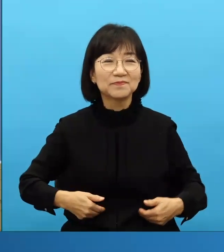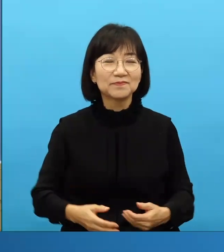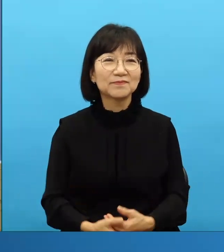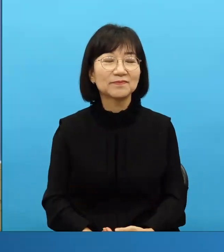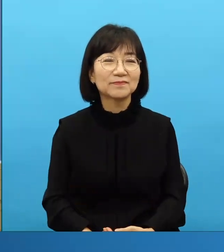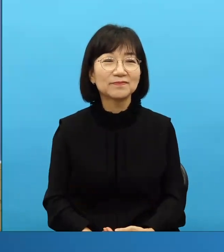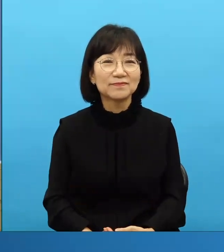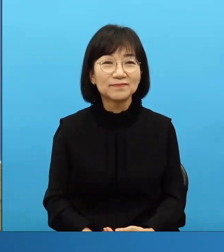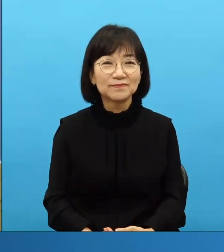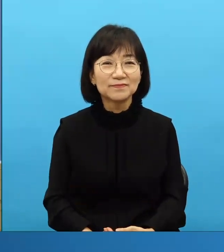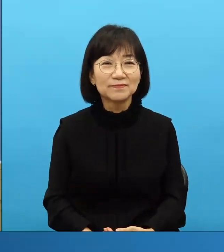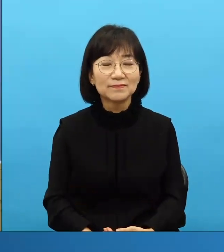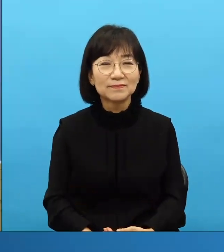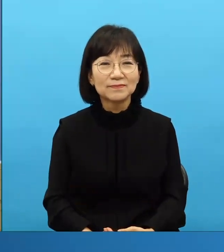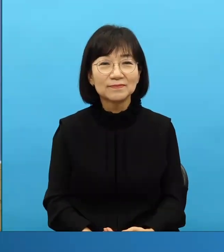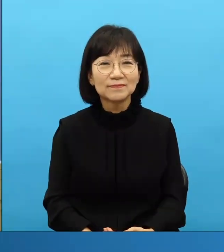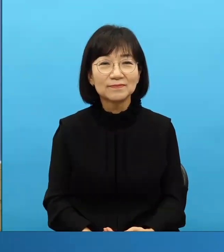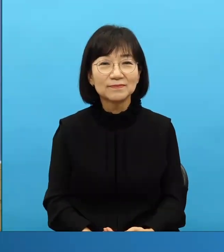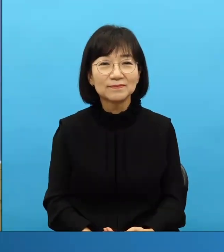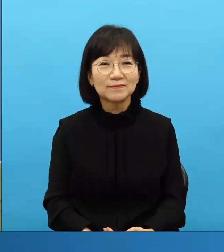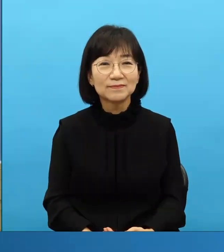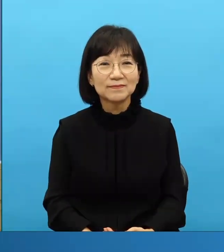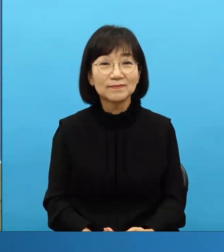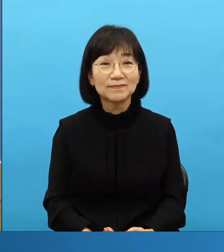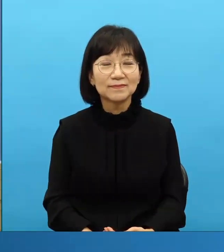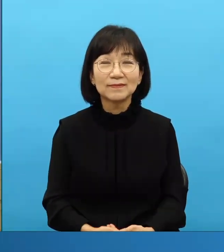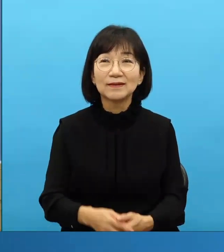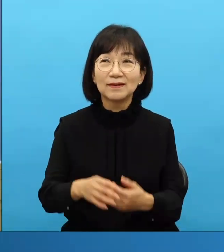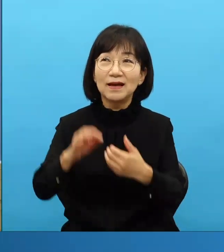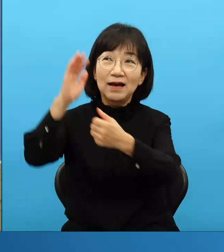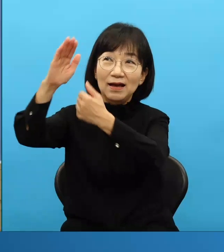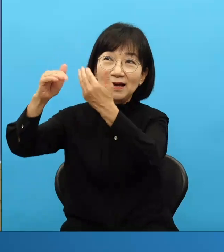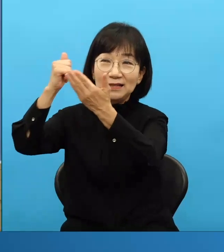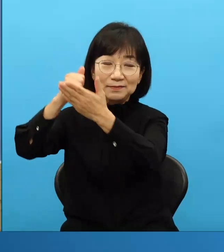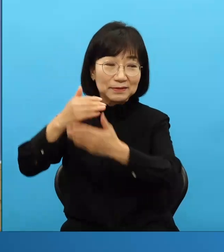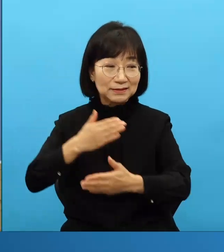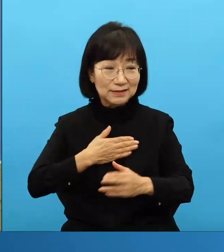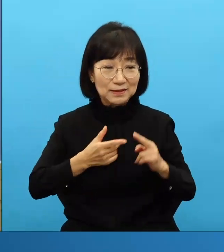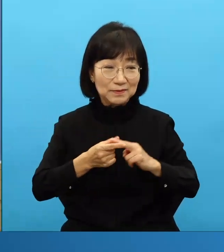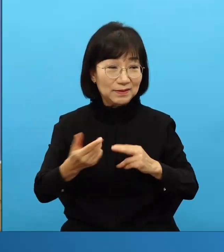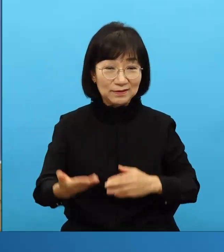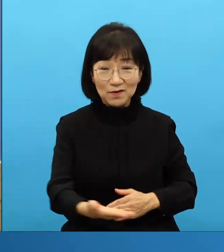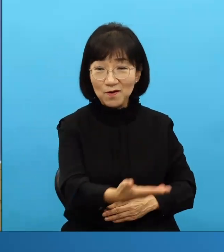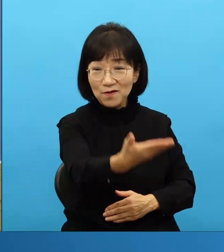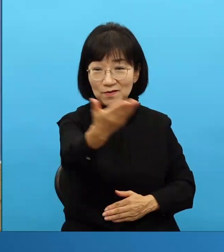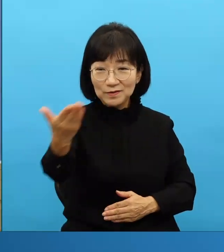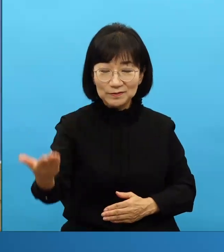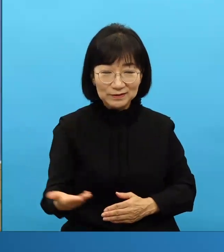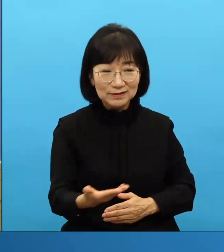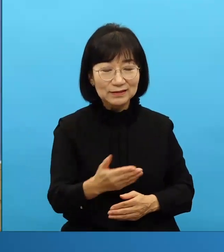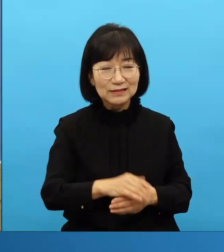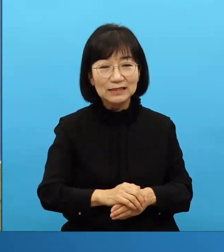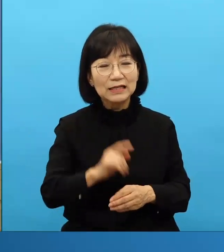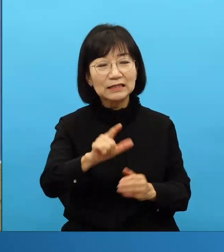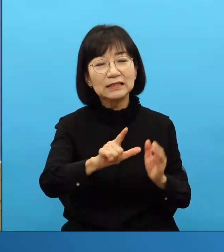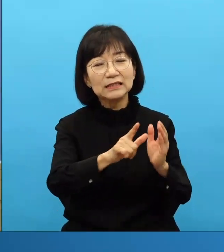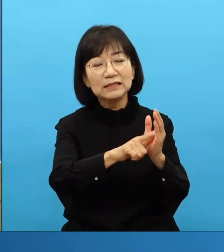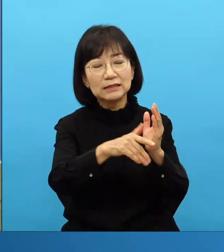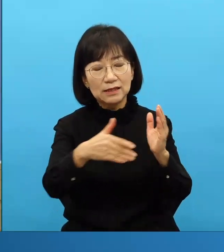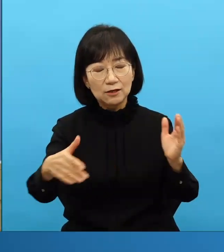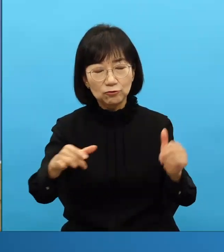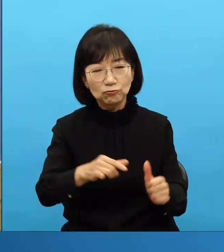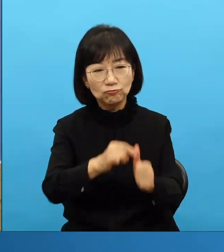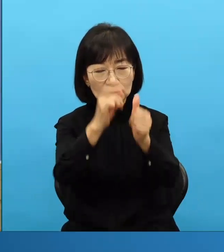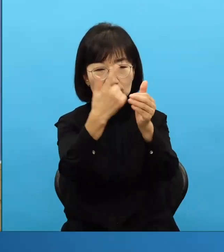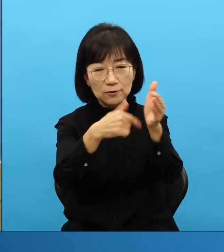그러면 결국은 하나님께서 저와 여러분을 이 시대에 살릴 어떤 자들로 세우신다고요? If that's so, where will God allow us to be?